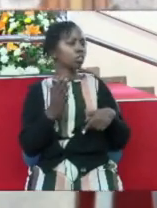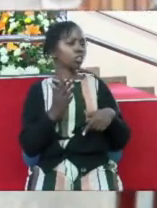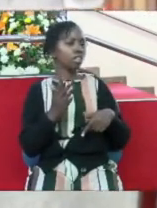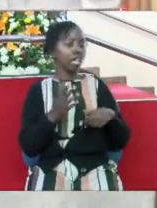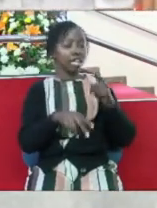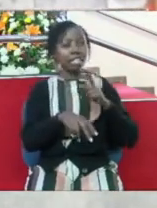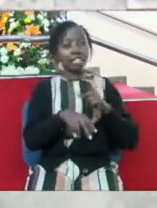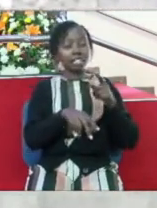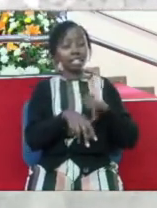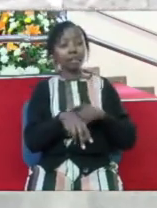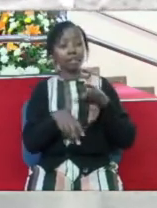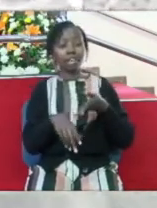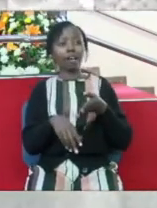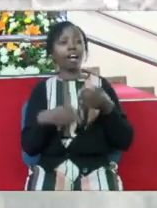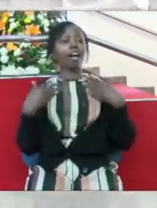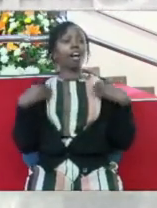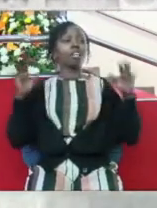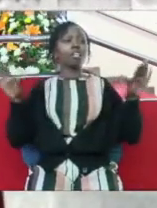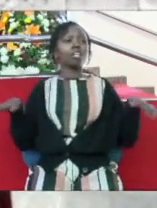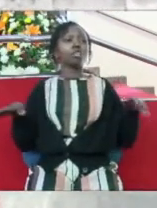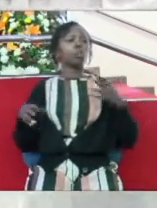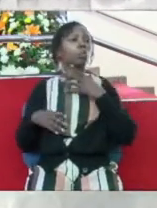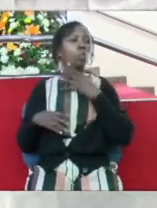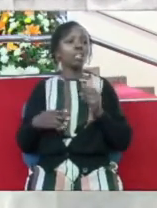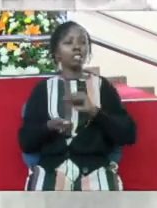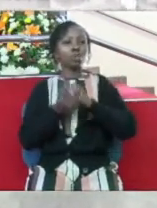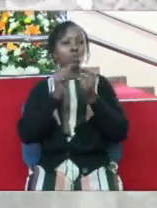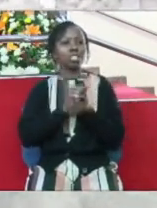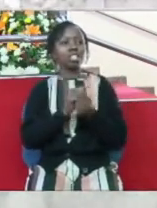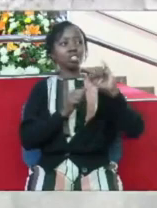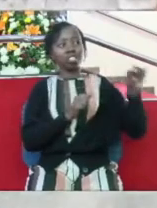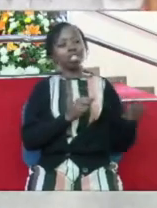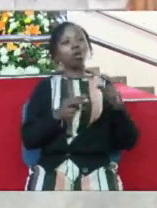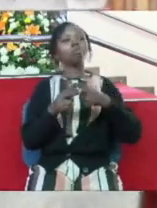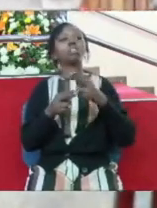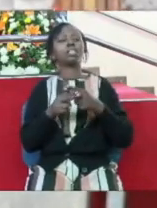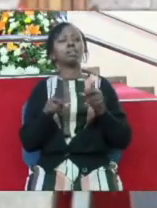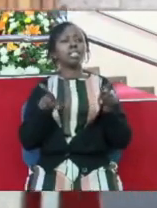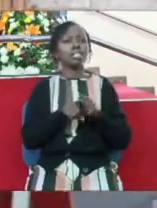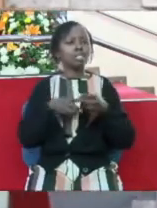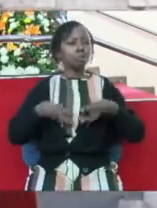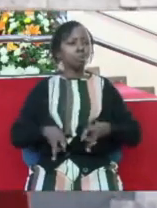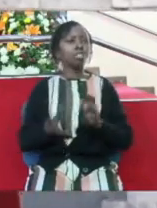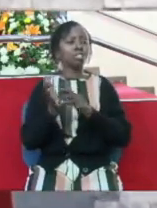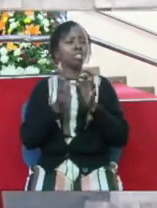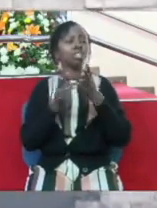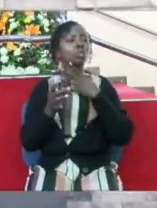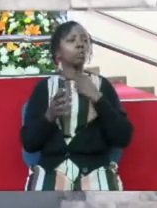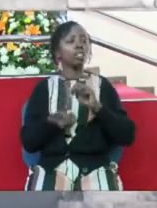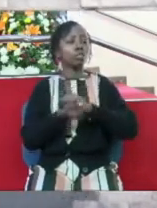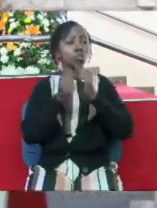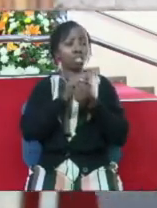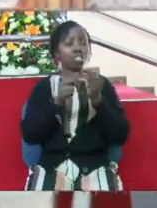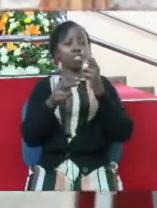akataka kubadilisha jina ya Yakobo. Just like somebody here whom the Lord wants to change his name today. Kama mtu hapa mtu Mungu anataka kubadilisha jina lako leo. In the name of Jesus. Kwa jina la Yesu. What is